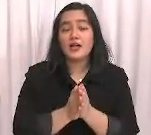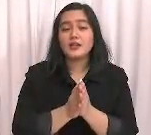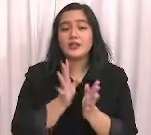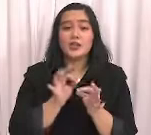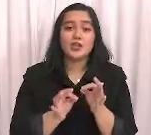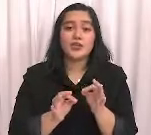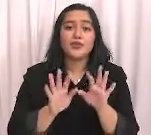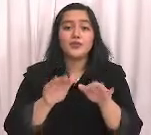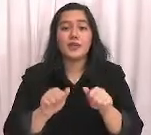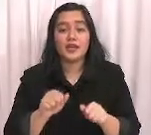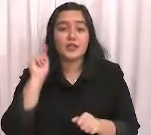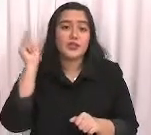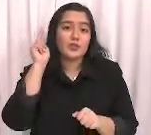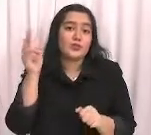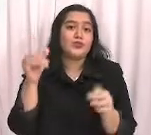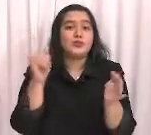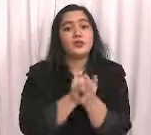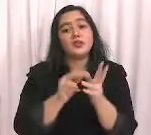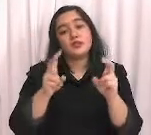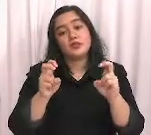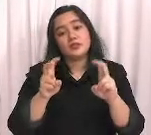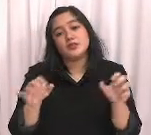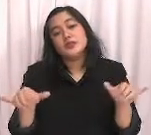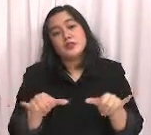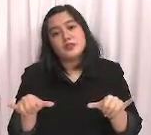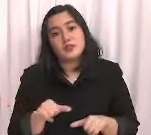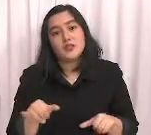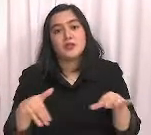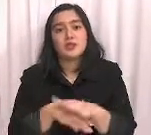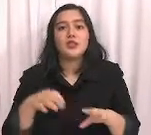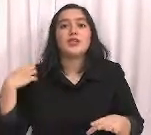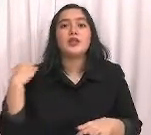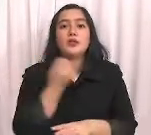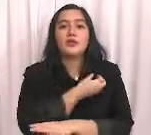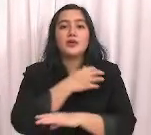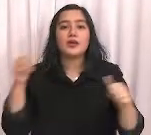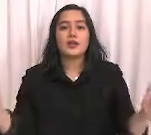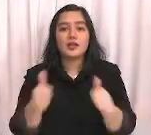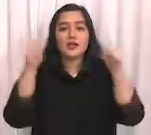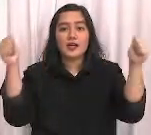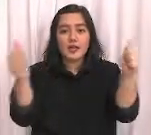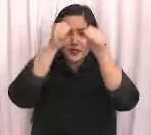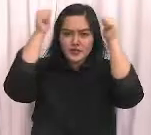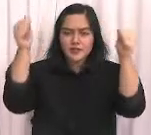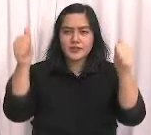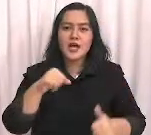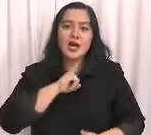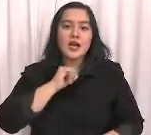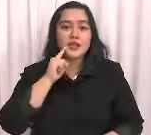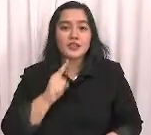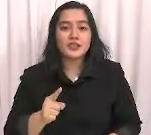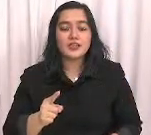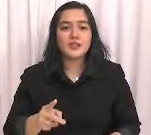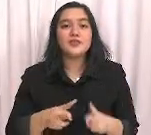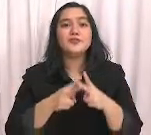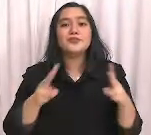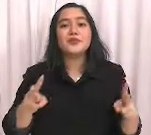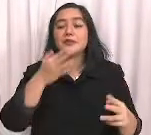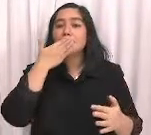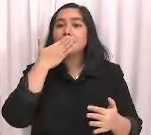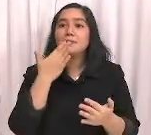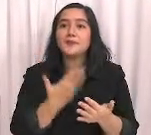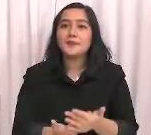anniversary? My family, my disciples. Sabi ko, all right, very good yan. Amen. Very good. Pero alam mo kung kasunod na nun,